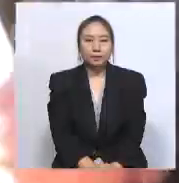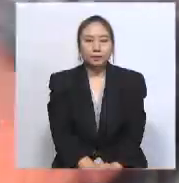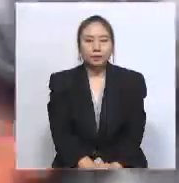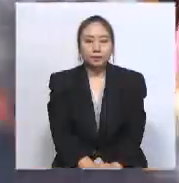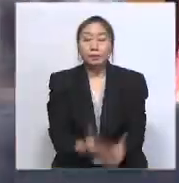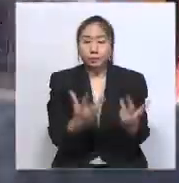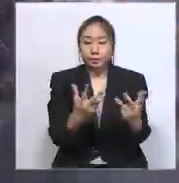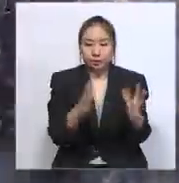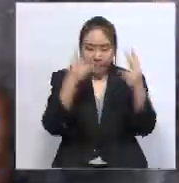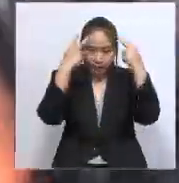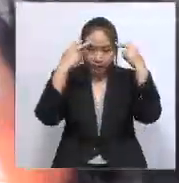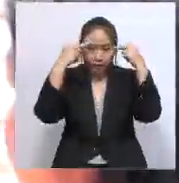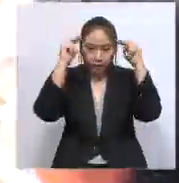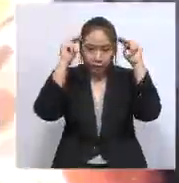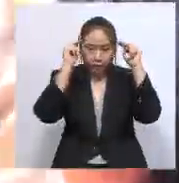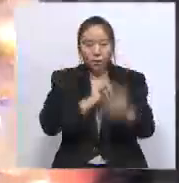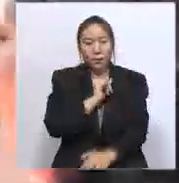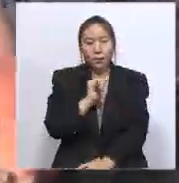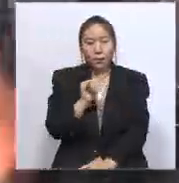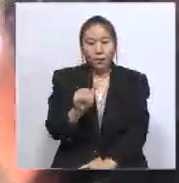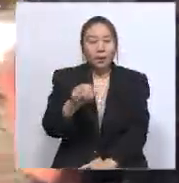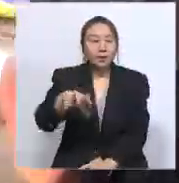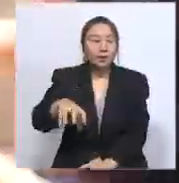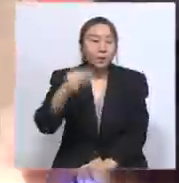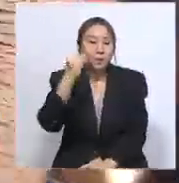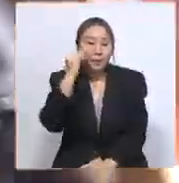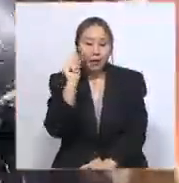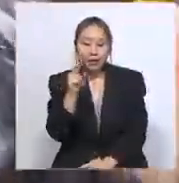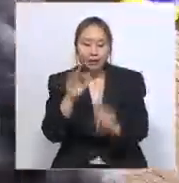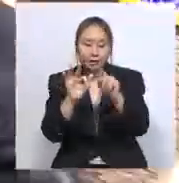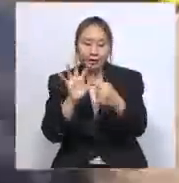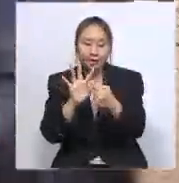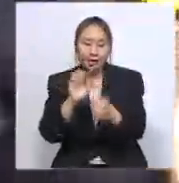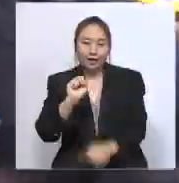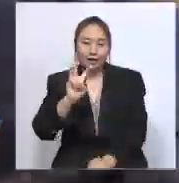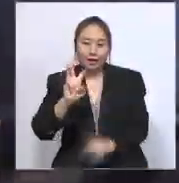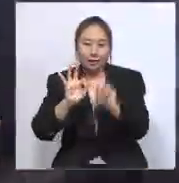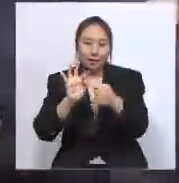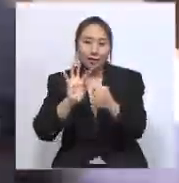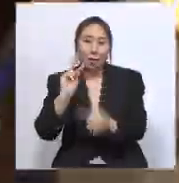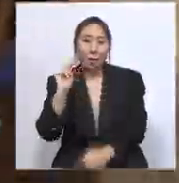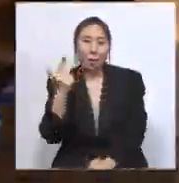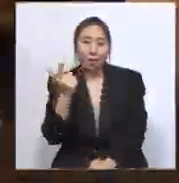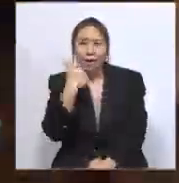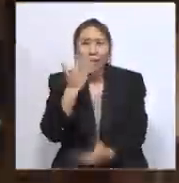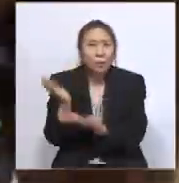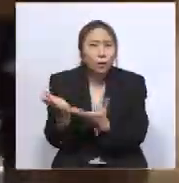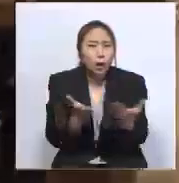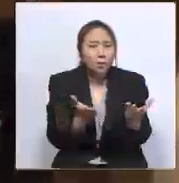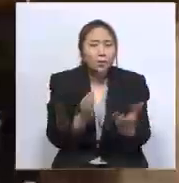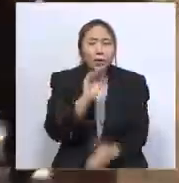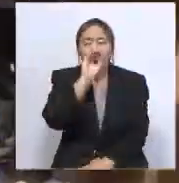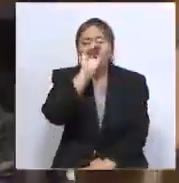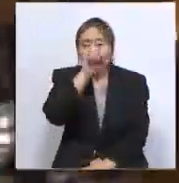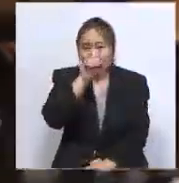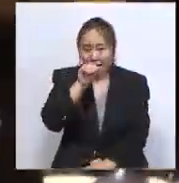หลังจากนั้นนะคะนายกรัฐมนตรีก็เดินทางมาที่บ้านท่าสว่างค่ะและผู้มาให้การต้อนรับคือช้างแฝดคู่แรกของ